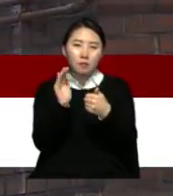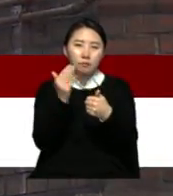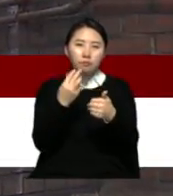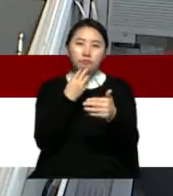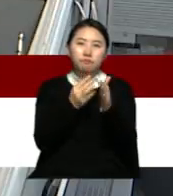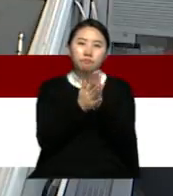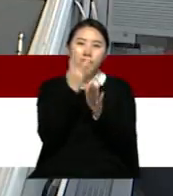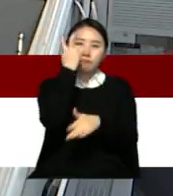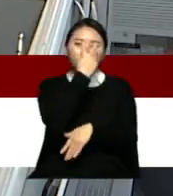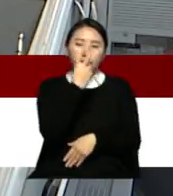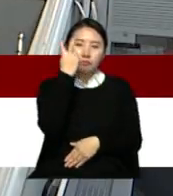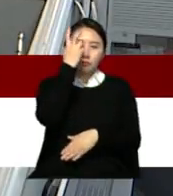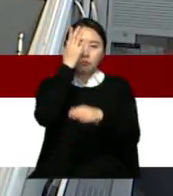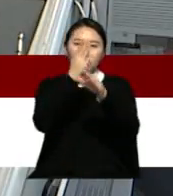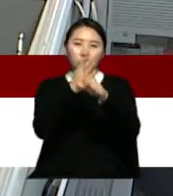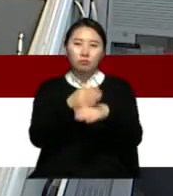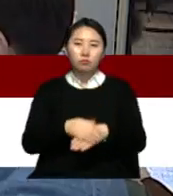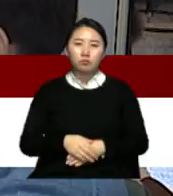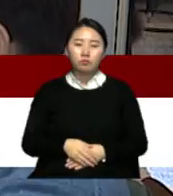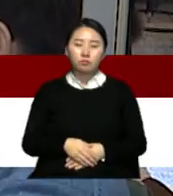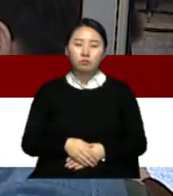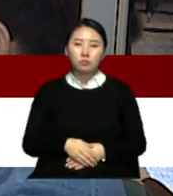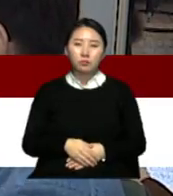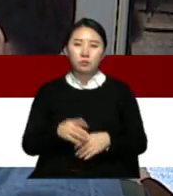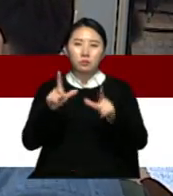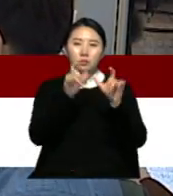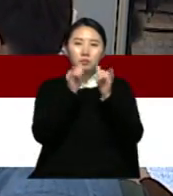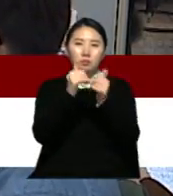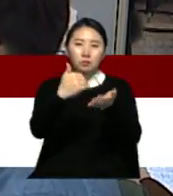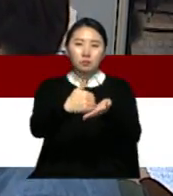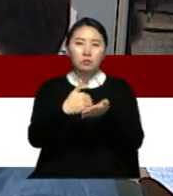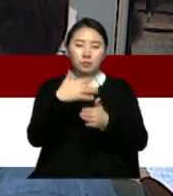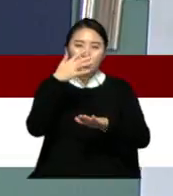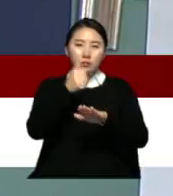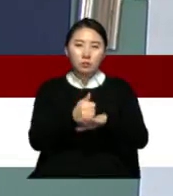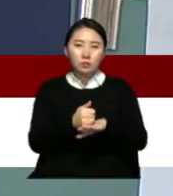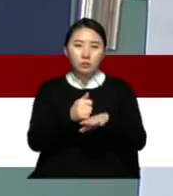서울시가 이를 검토하고 있는 상황입니다. 주민 의견조사